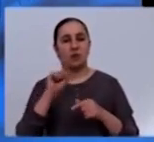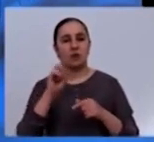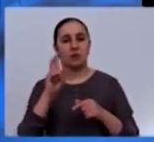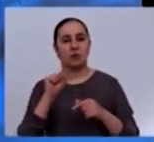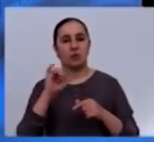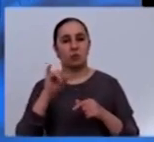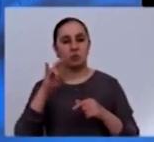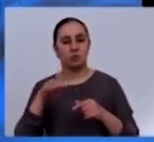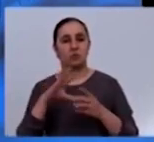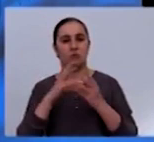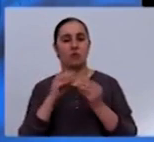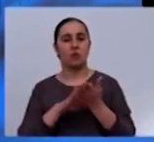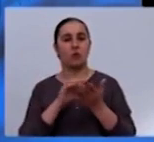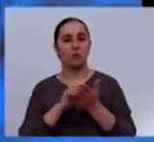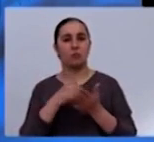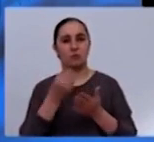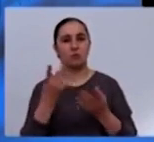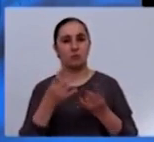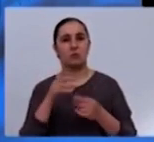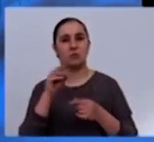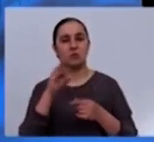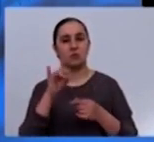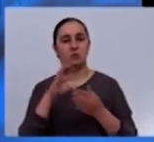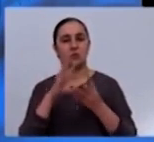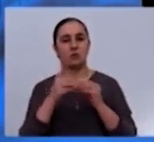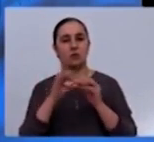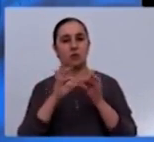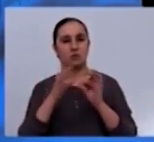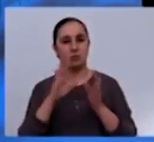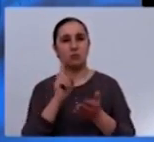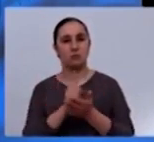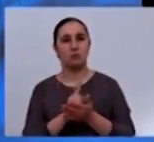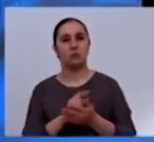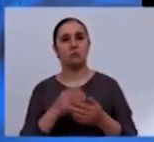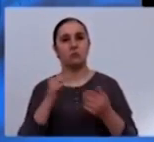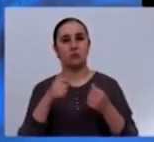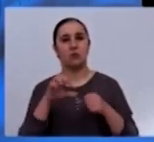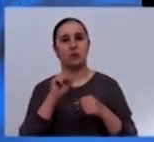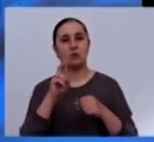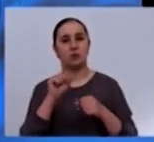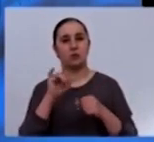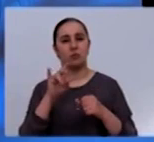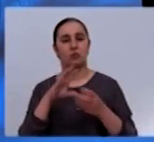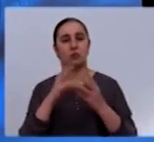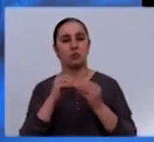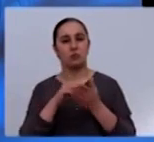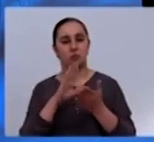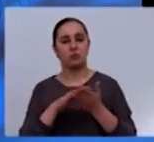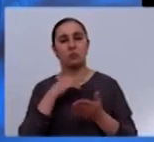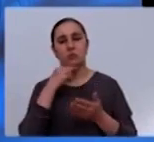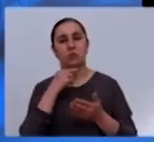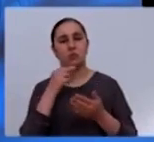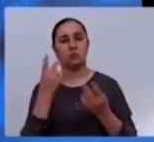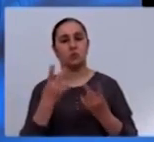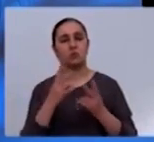akkauntga nom berishimiz kerak. Bu yerda jinsni aniqlab qo'yamiz albatta va akkauntga nom beramiz. Shunga ahamiyat